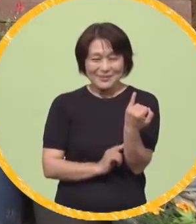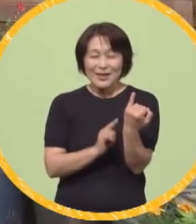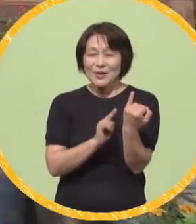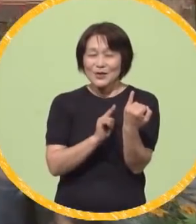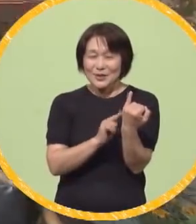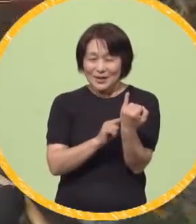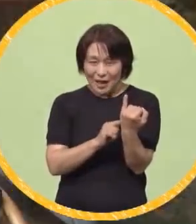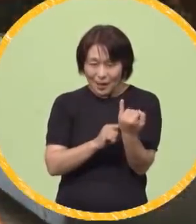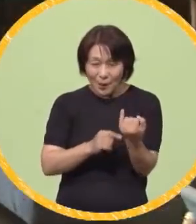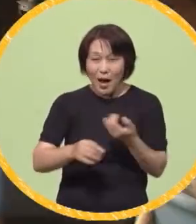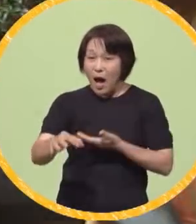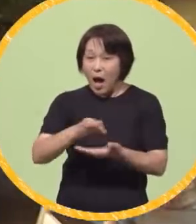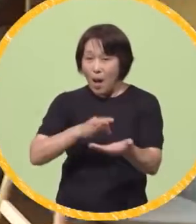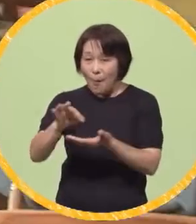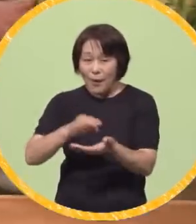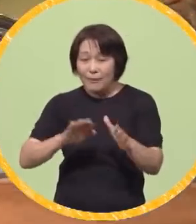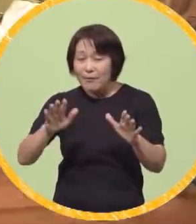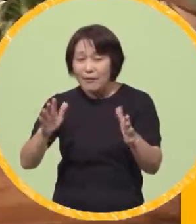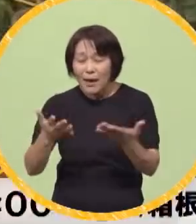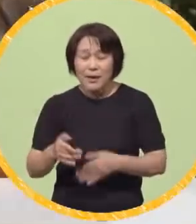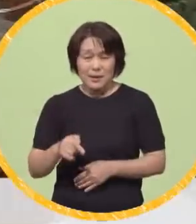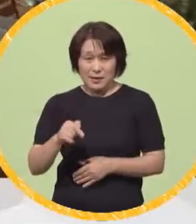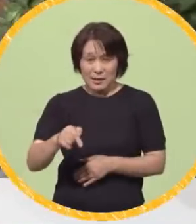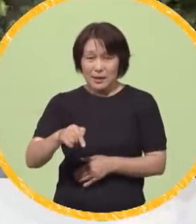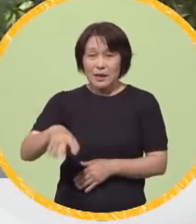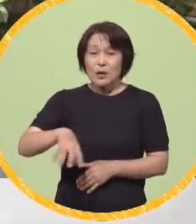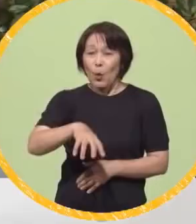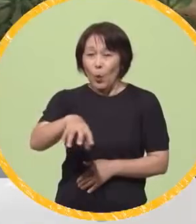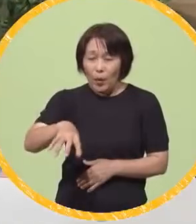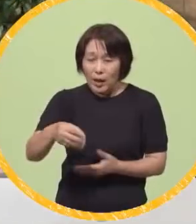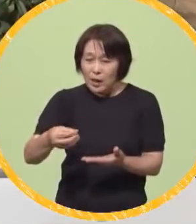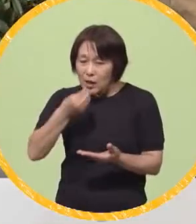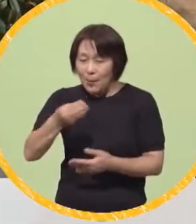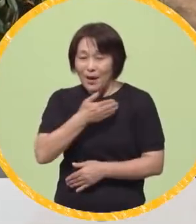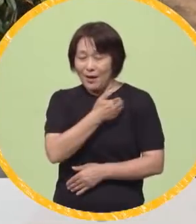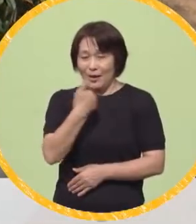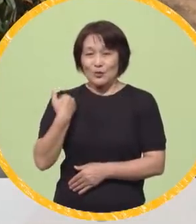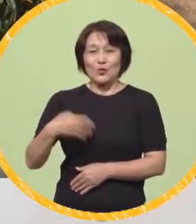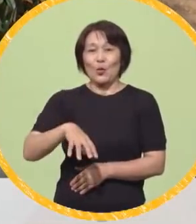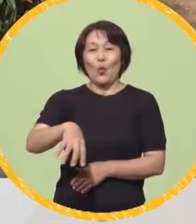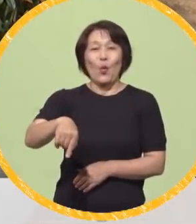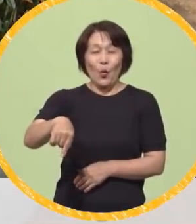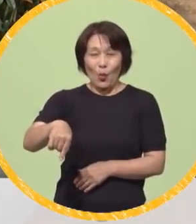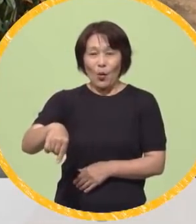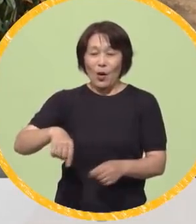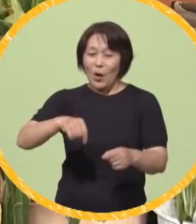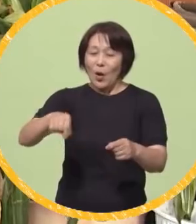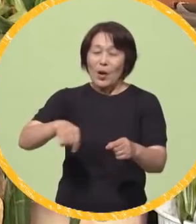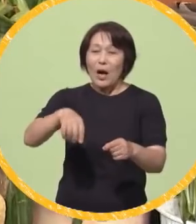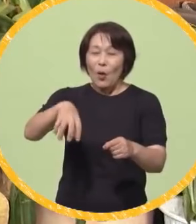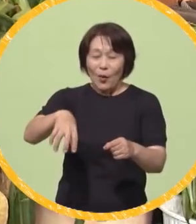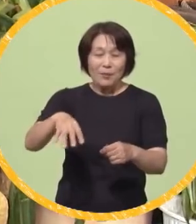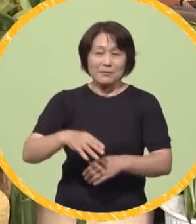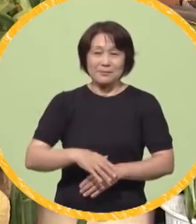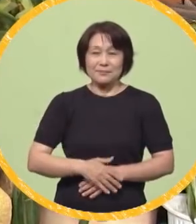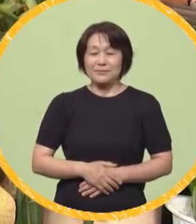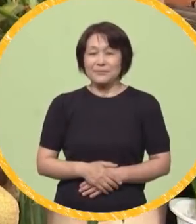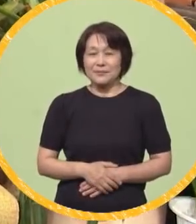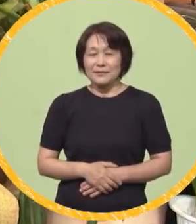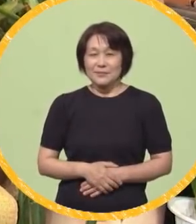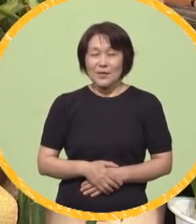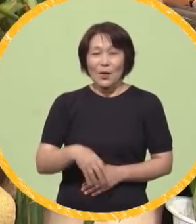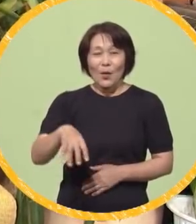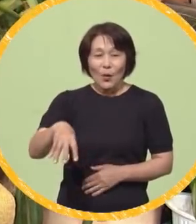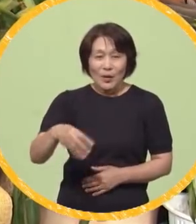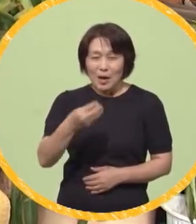市販されていない幻の箱根リリカを唯一食べられるのが園内にある森のカフェ箱根。箱根リリ